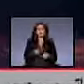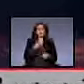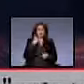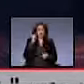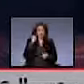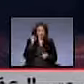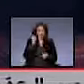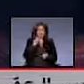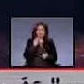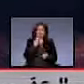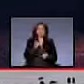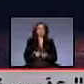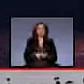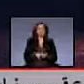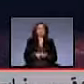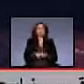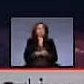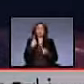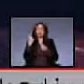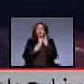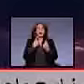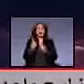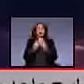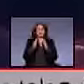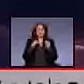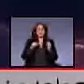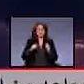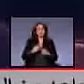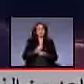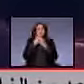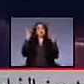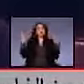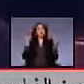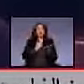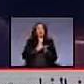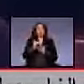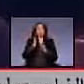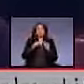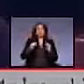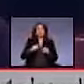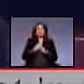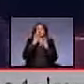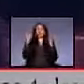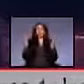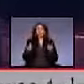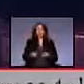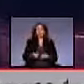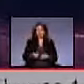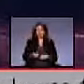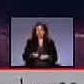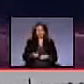ألهم بيها العبد، ومصر طول عمرها منورة عمر، وطول عمرها